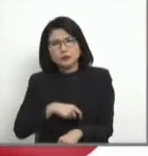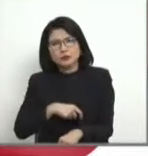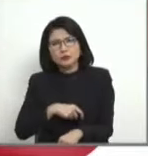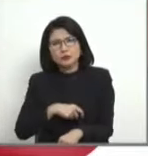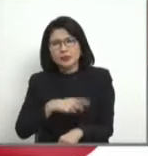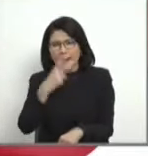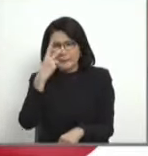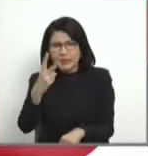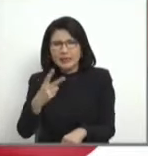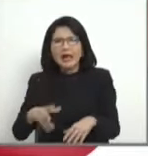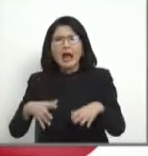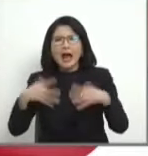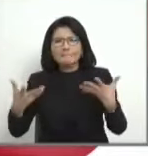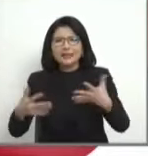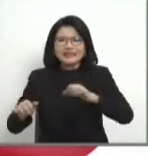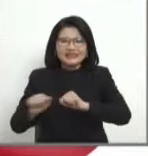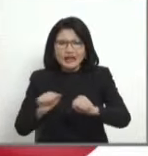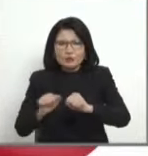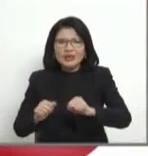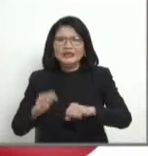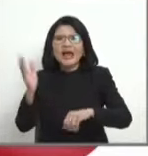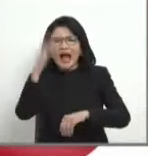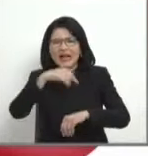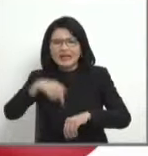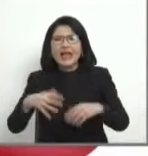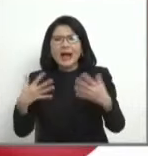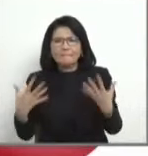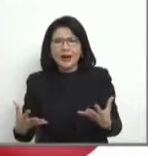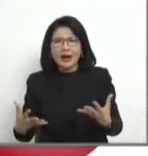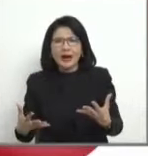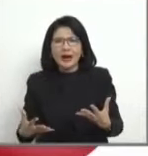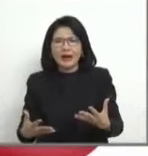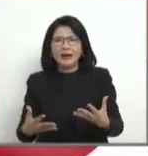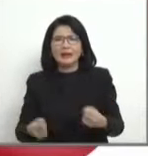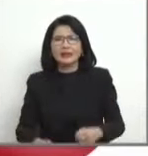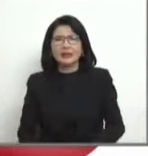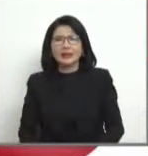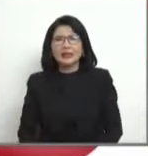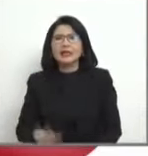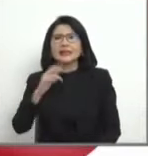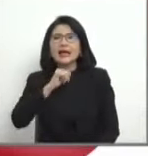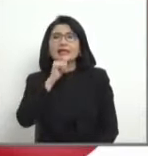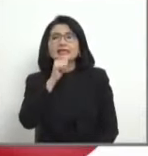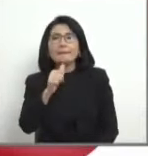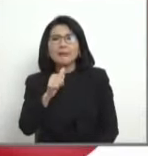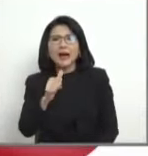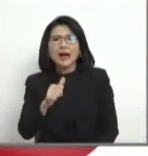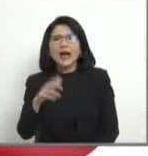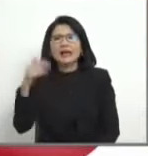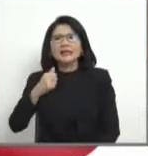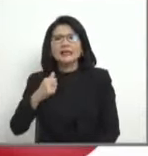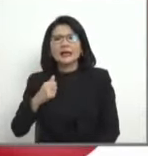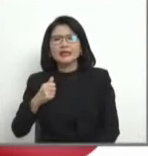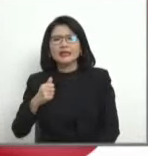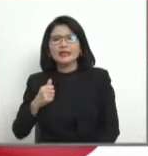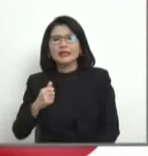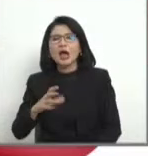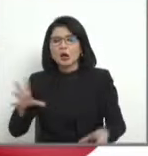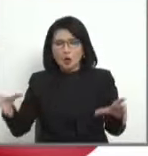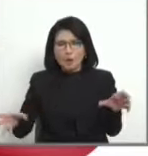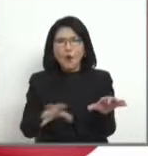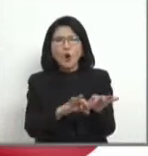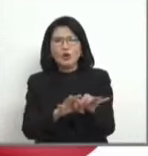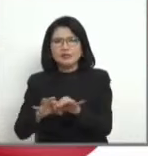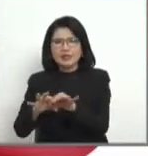yang menjadi urgen hari ini. Dan di situ harus berbicara dengan siapa? Berbicara dengan stakeholder. Negara